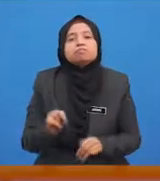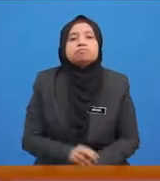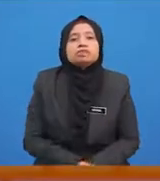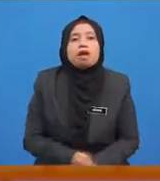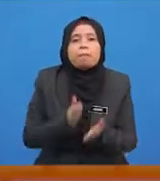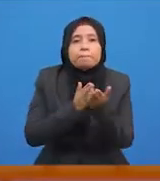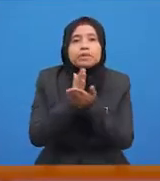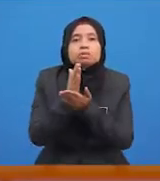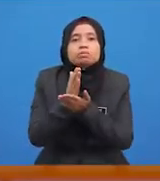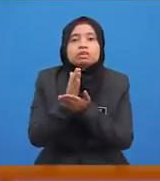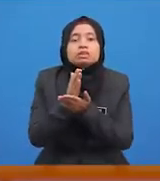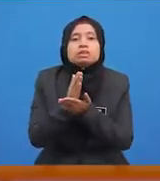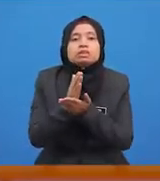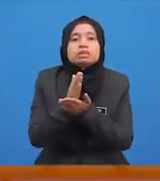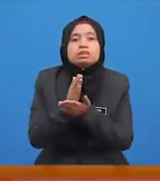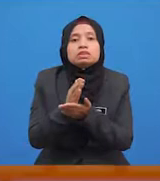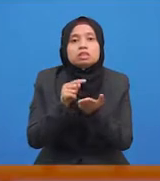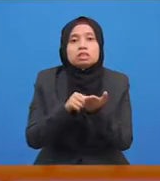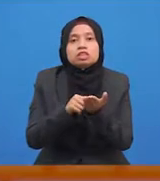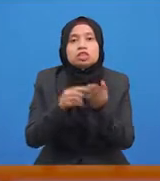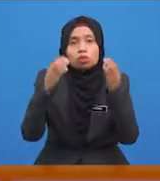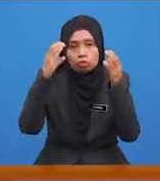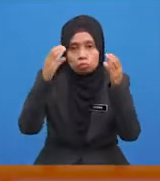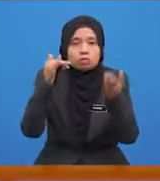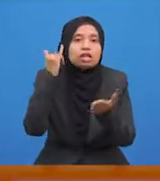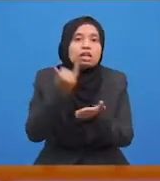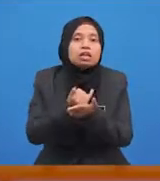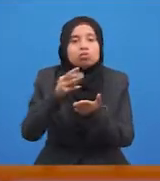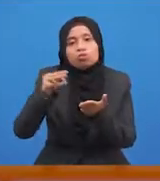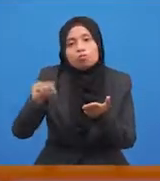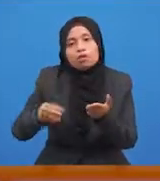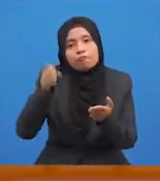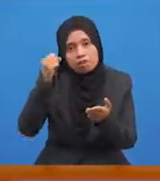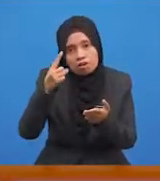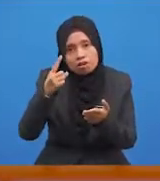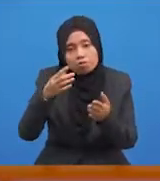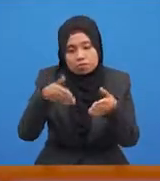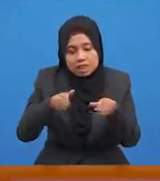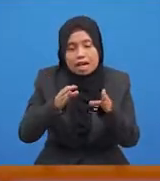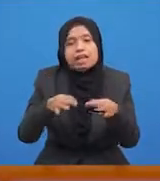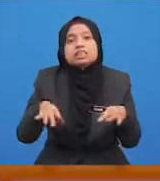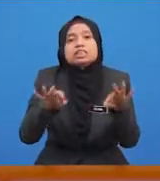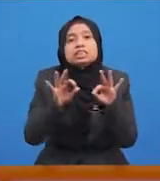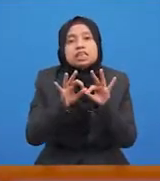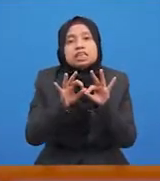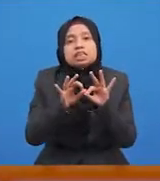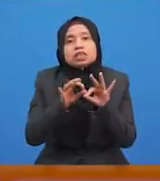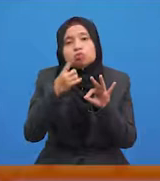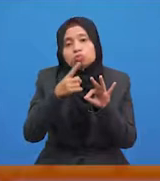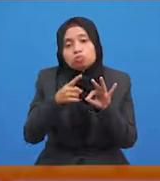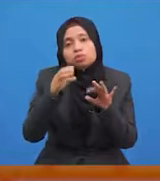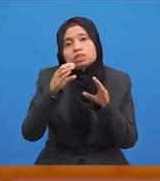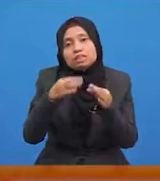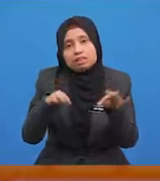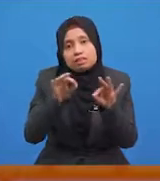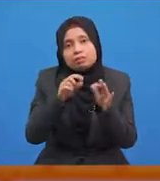Menerusi plot penceritaan, cikgu yakin murid-murid dapat memahami jalan penceritaan bagi cerpen Oren